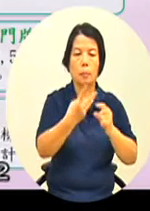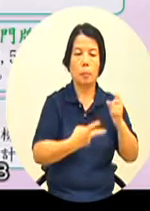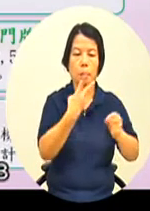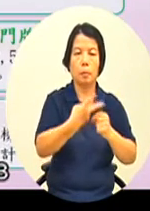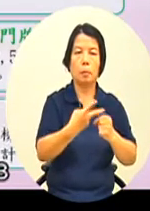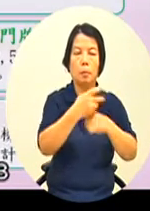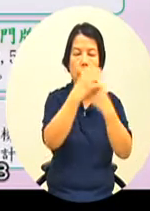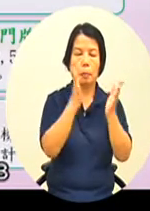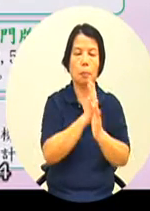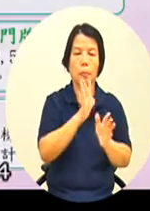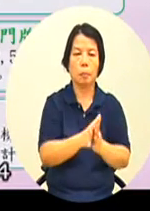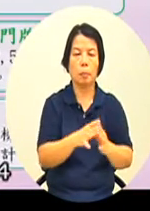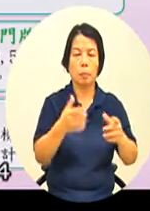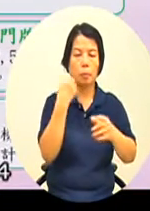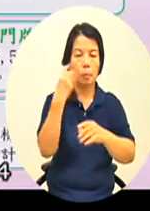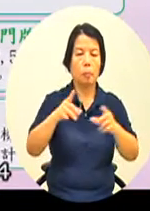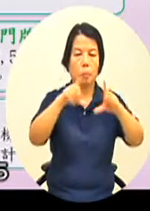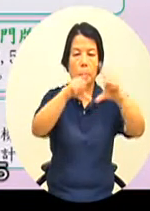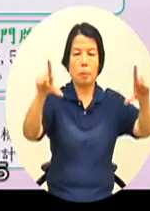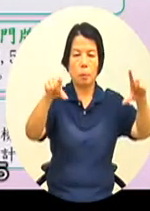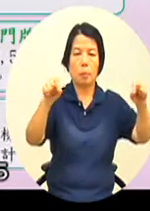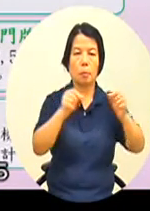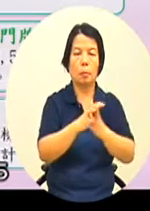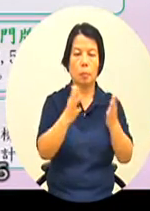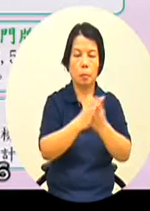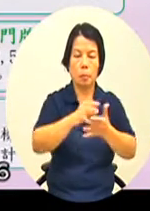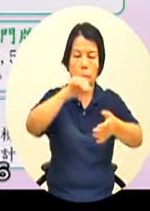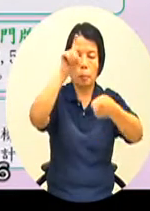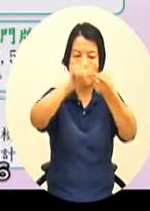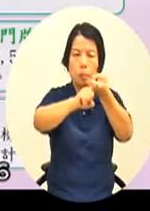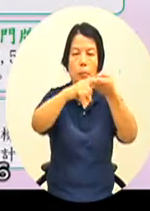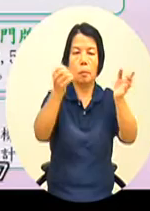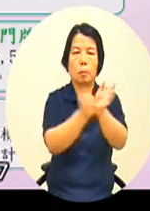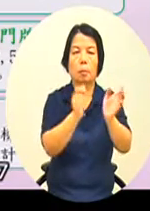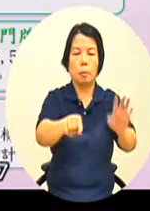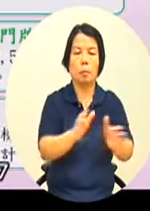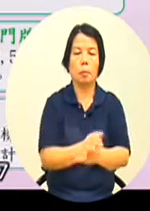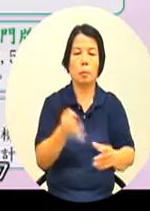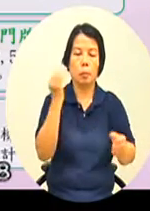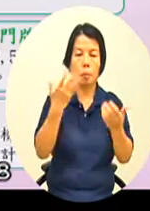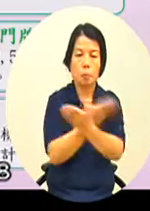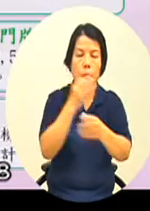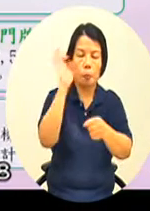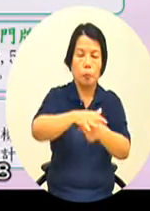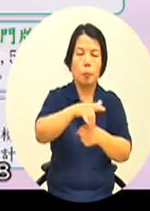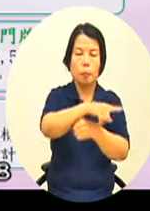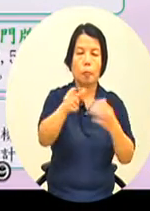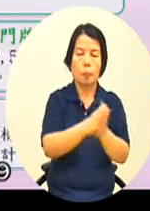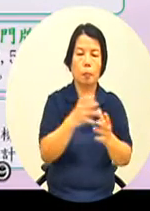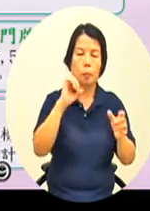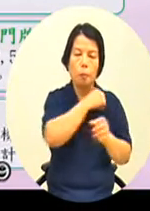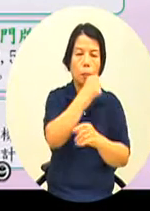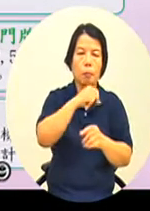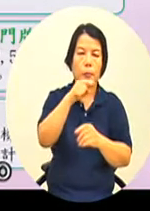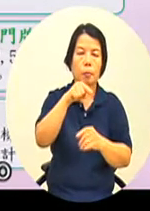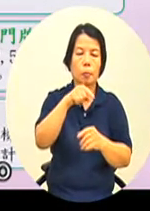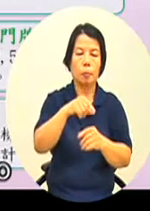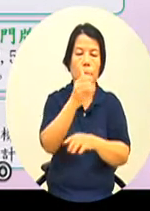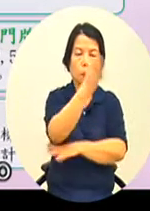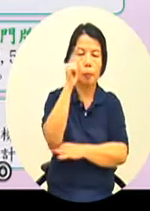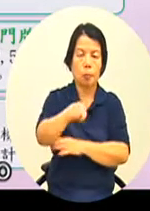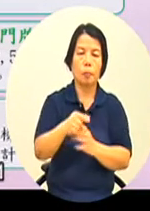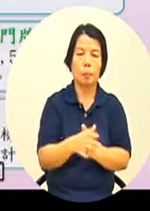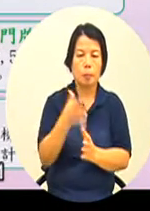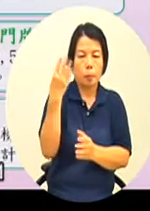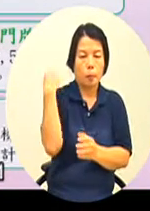了新的名牌，我们皆以新式门牌进行钉挂。那同时，我们也补换我们台湾省时期制式